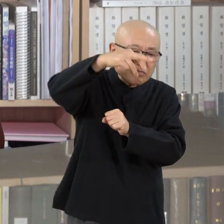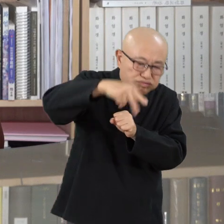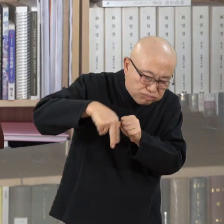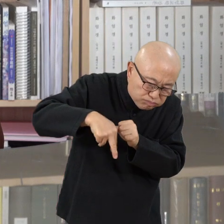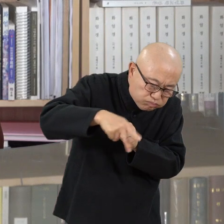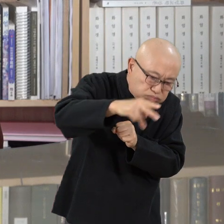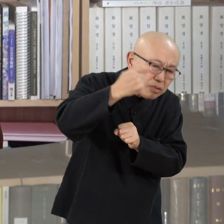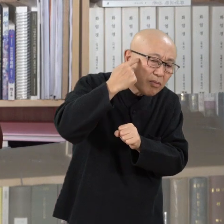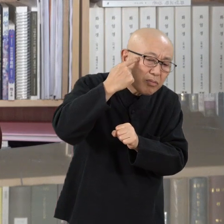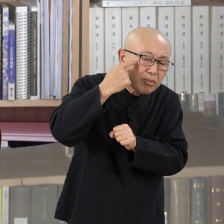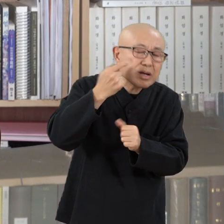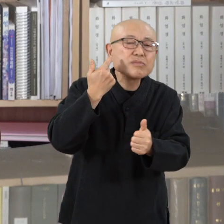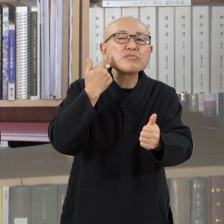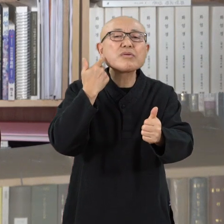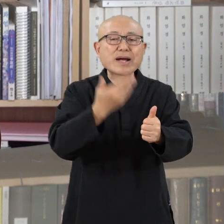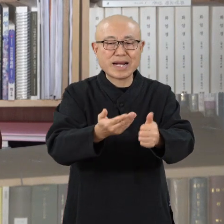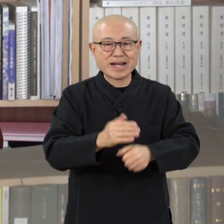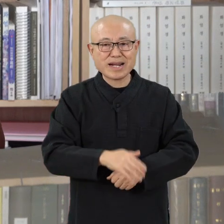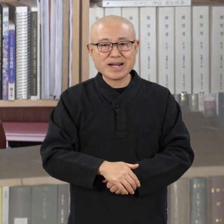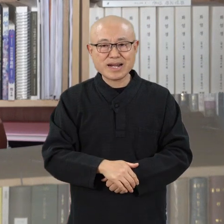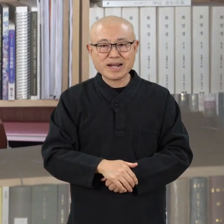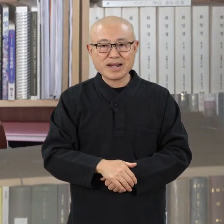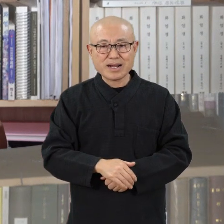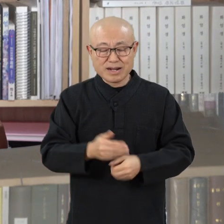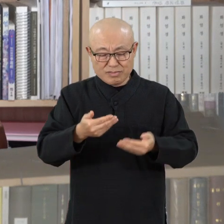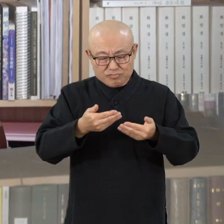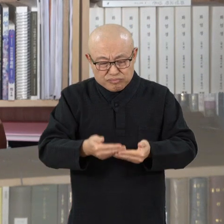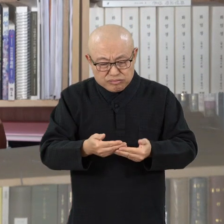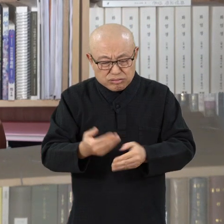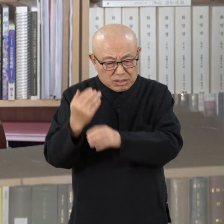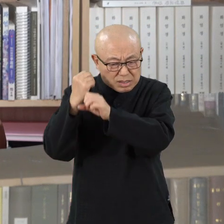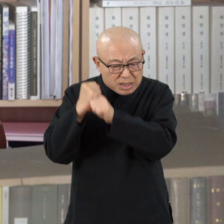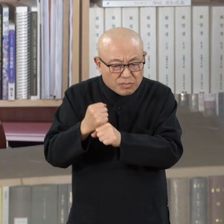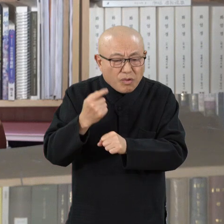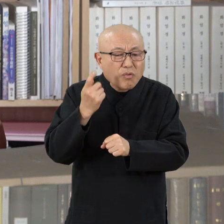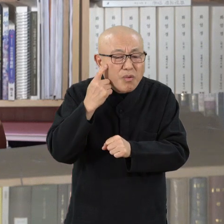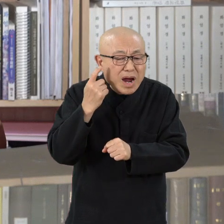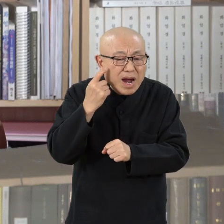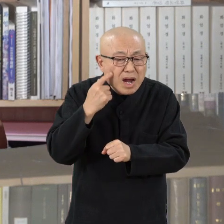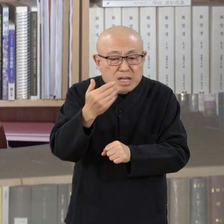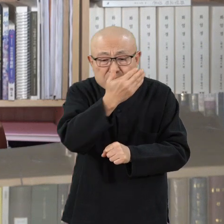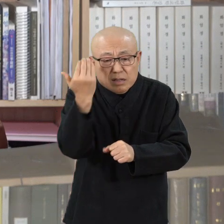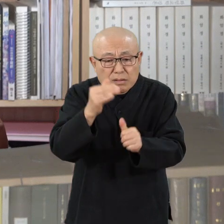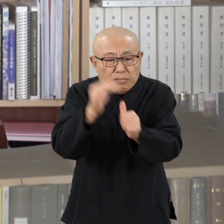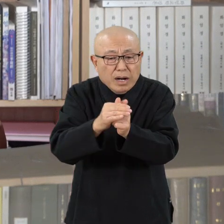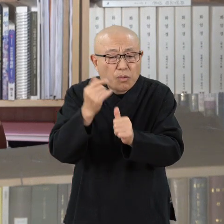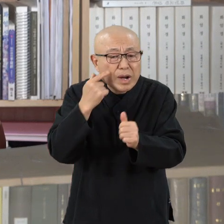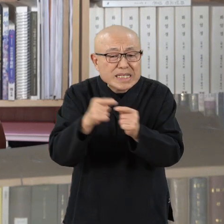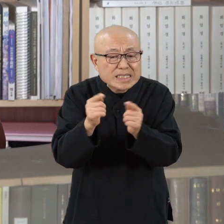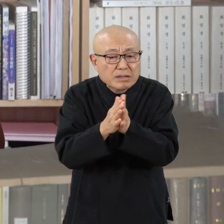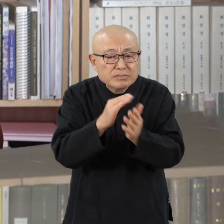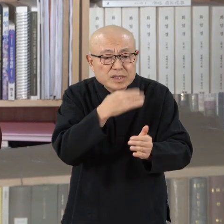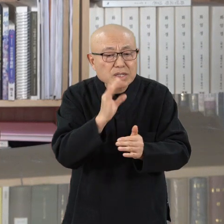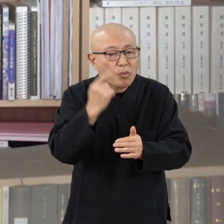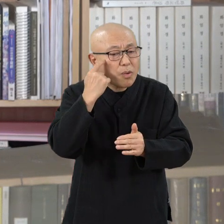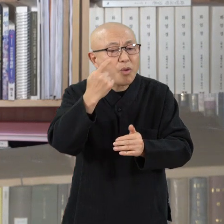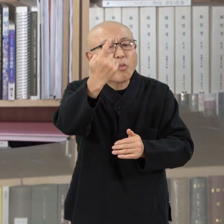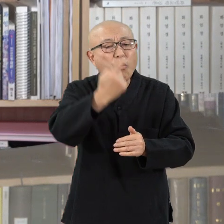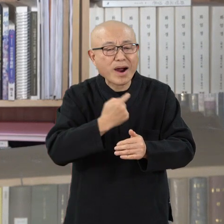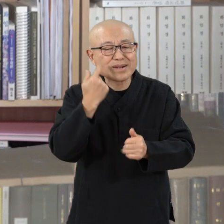보고 가십니까? 그 무거운 짐을 어떻게 싣고 가실 겁니까? 이렇게 이제 걱정스러워서